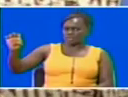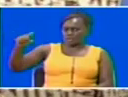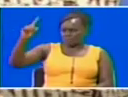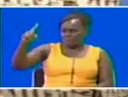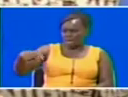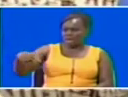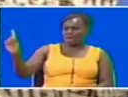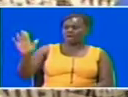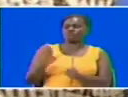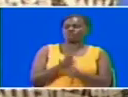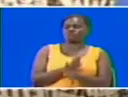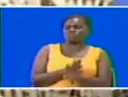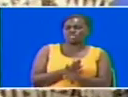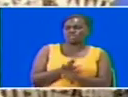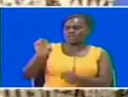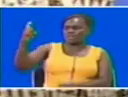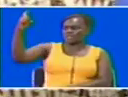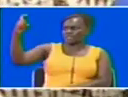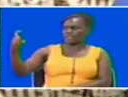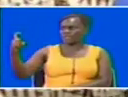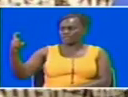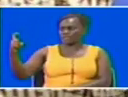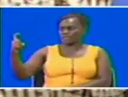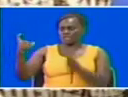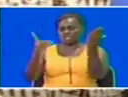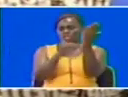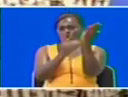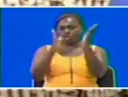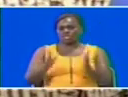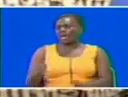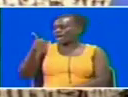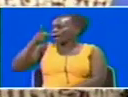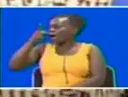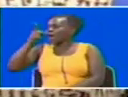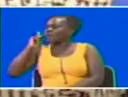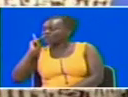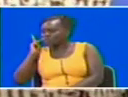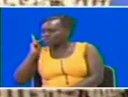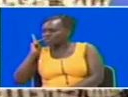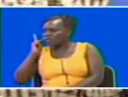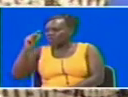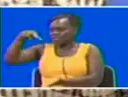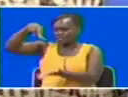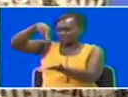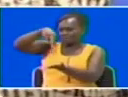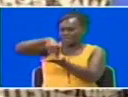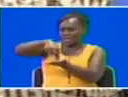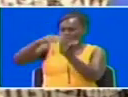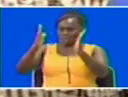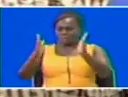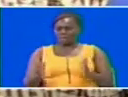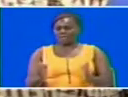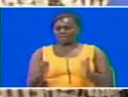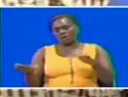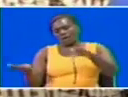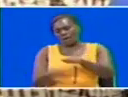endorsed His Excellency Dr. Stephen Kalonzo Musyoka as the flag bearer under